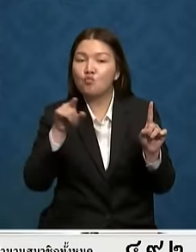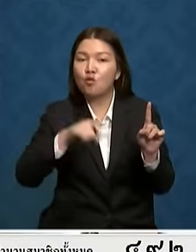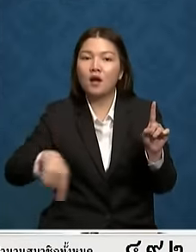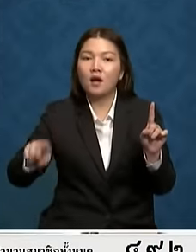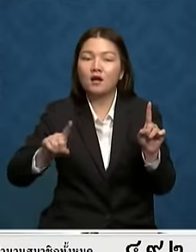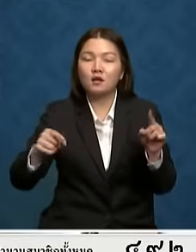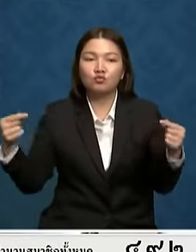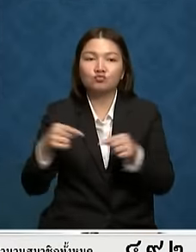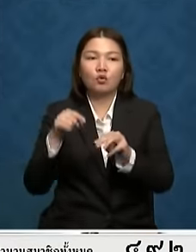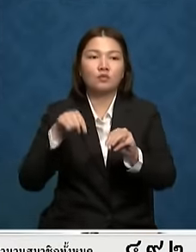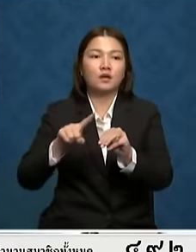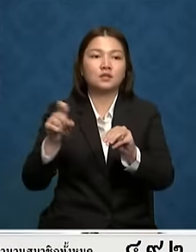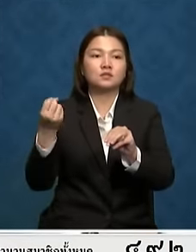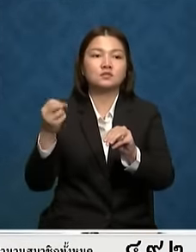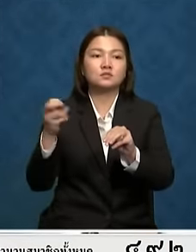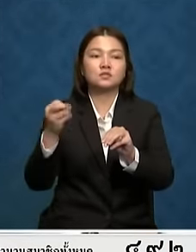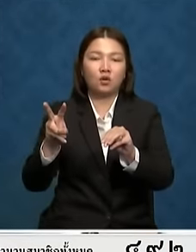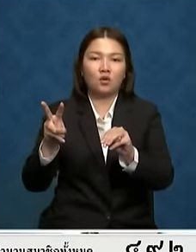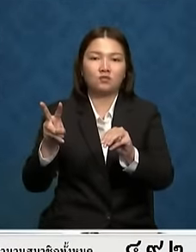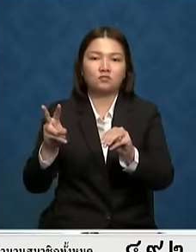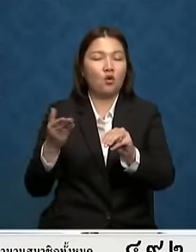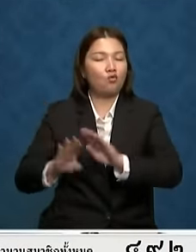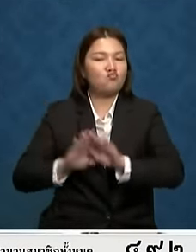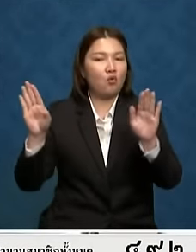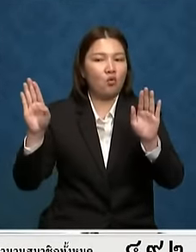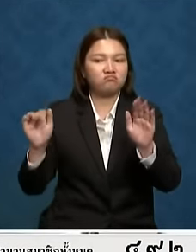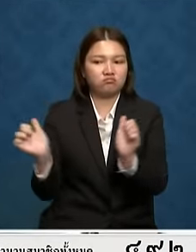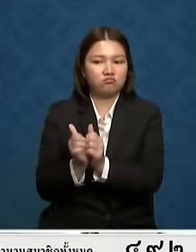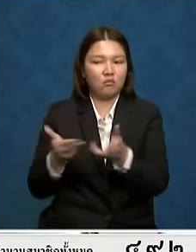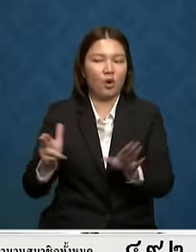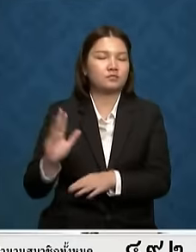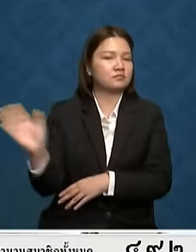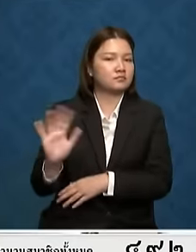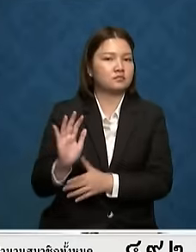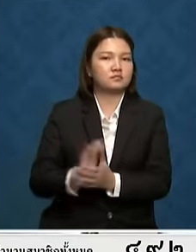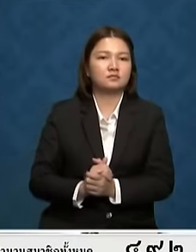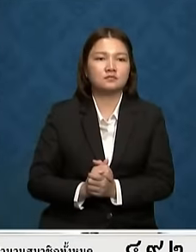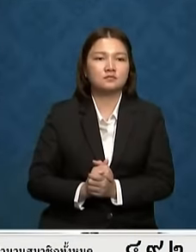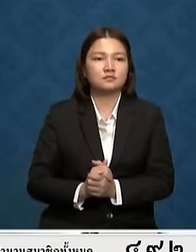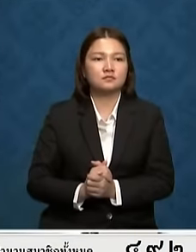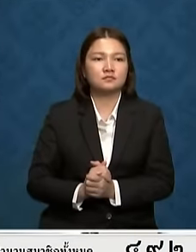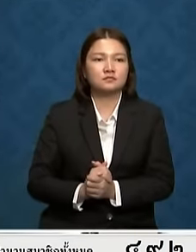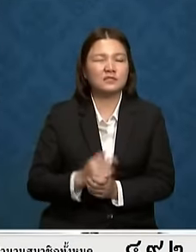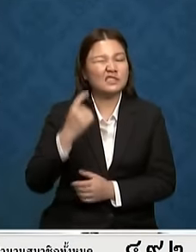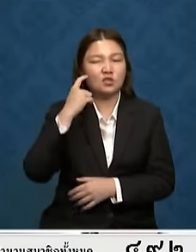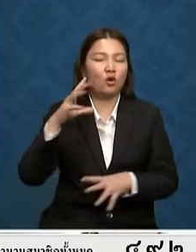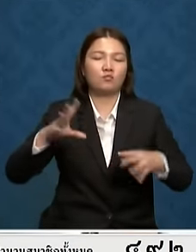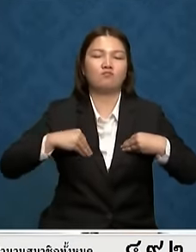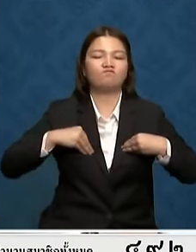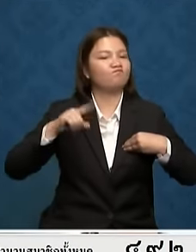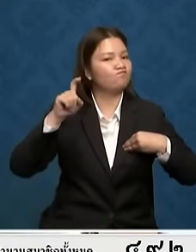เลิกมาตรา112เรายอมรับไม่ได้ทำยังไงก็ยอมรับไม่ได้ครับ